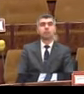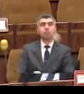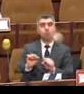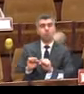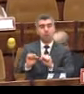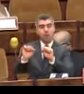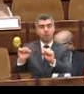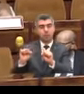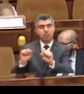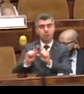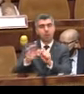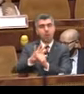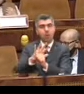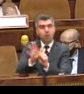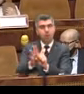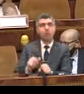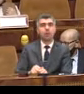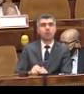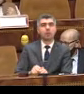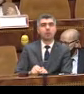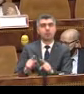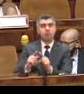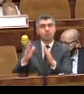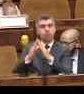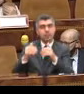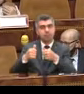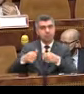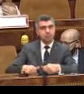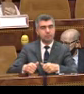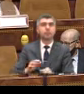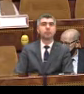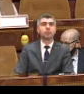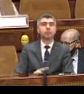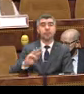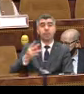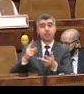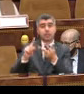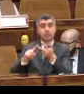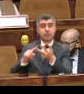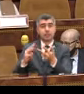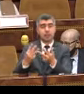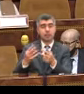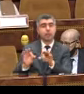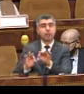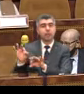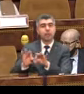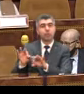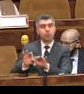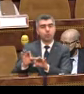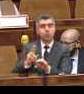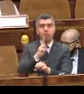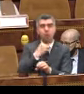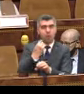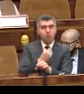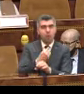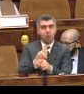مواجهة الجائحة خاصة في فترة الذروة؟ ثالثا، ما هي الاستراتيجية التي يمكن أن تكون الحكومة قد